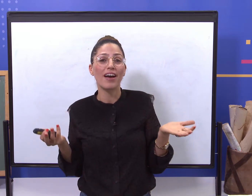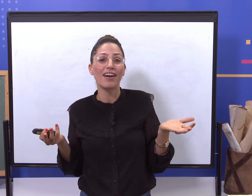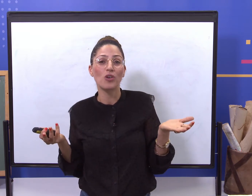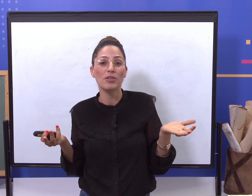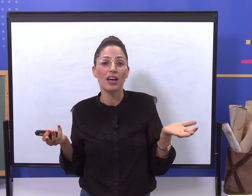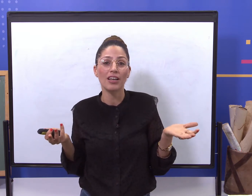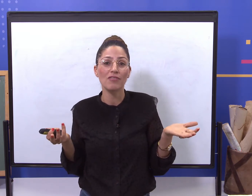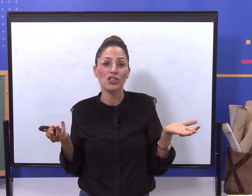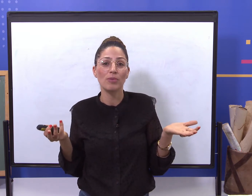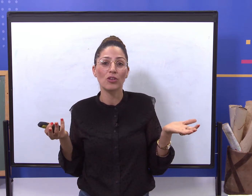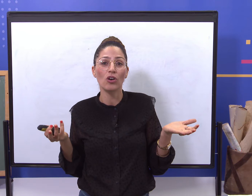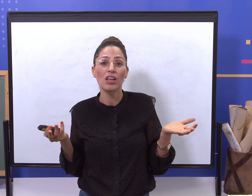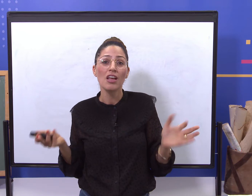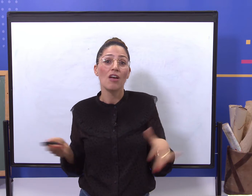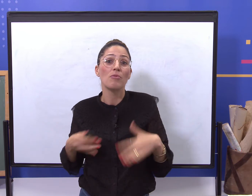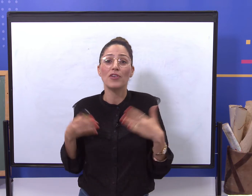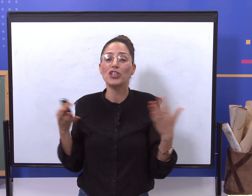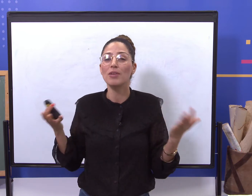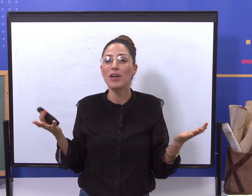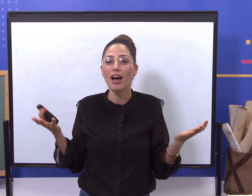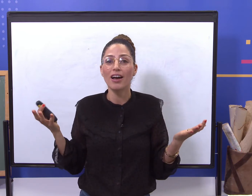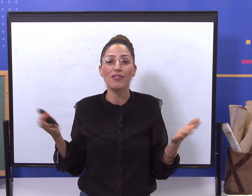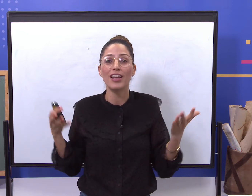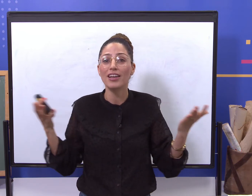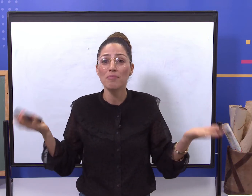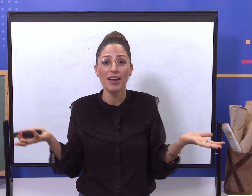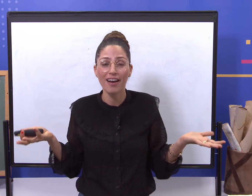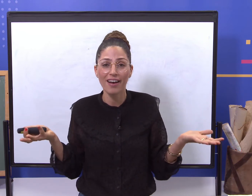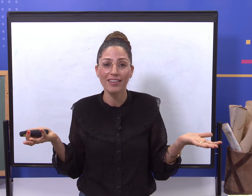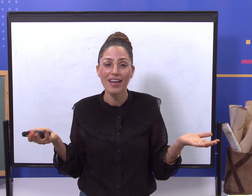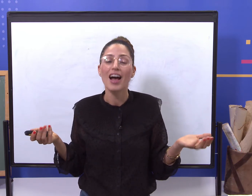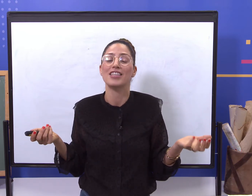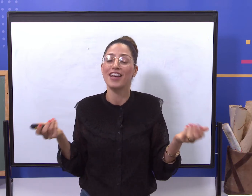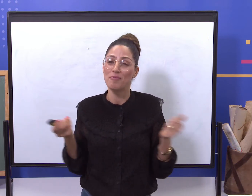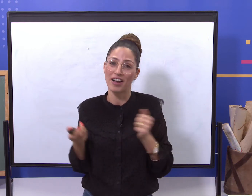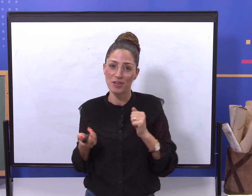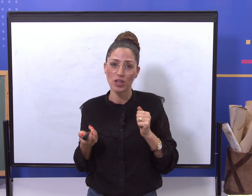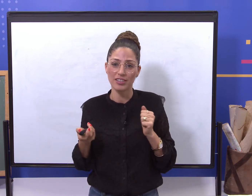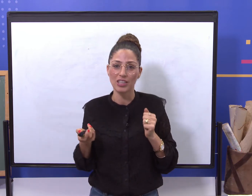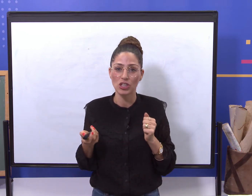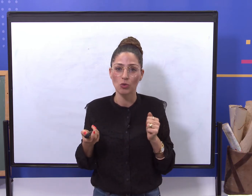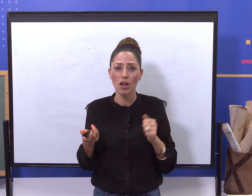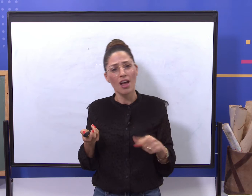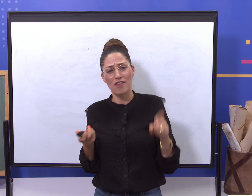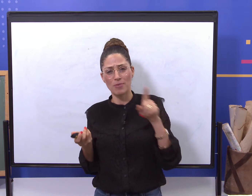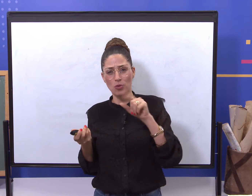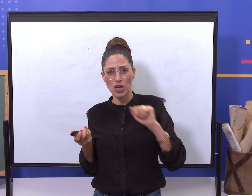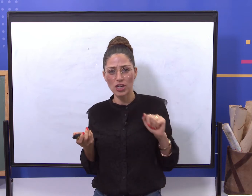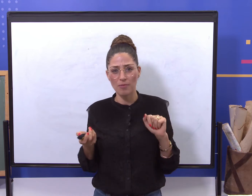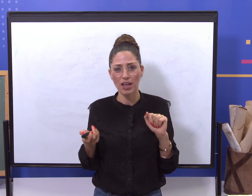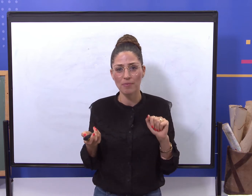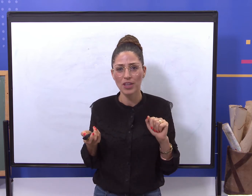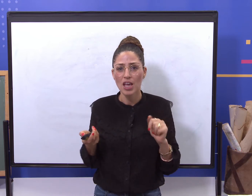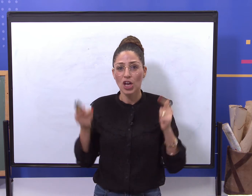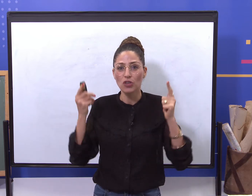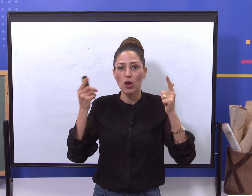וחוגגים ביחד כל מיני חגים ושבתות, ומבשלים ביחד ונהנים ביחד. אז כן, המעגלים שלי קצת השתנו. ואני בטוחה של